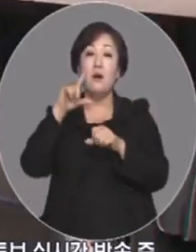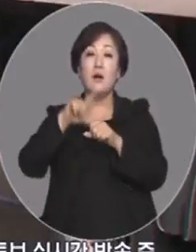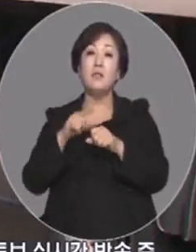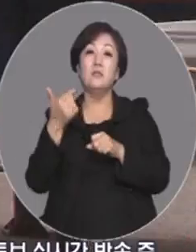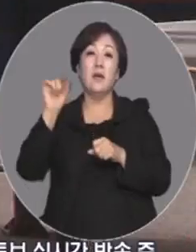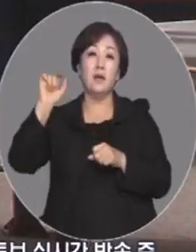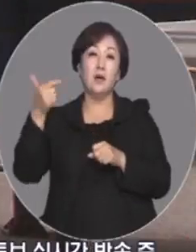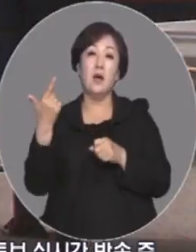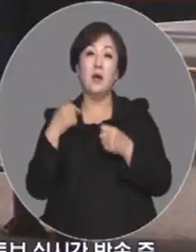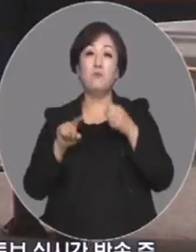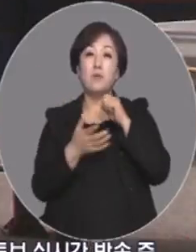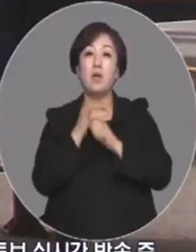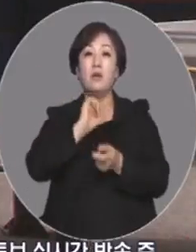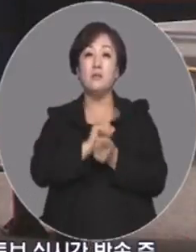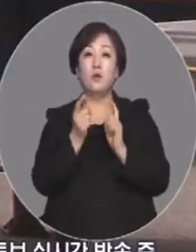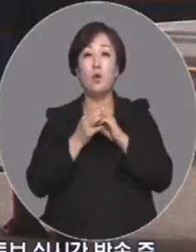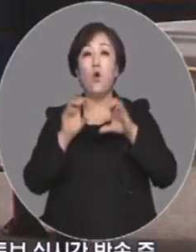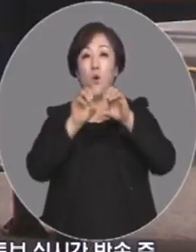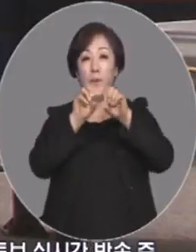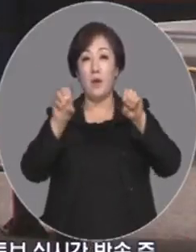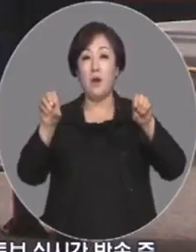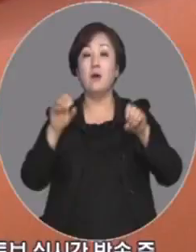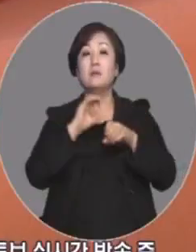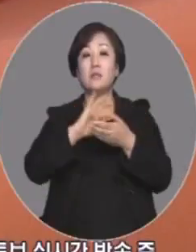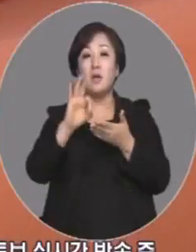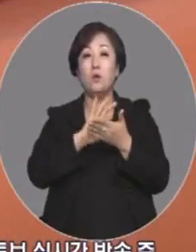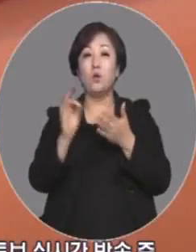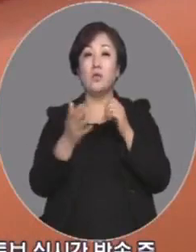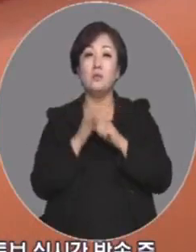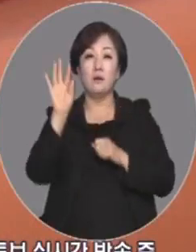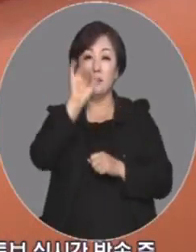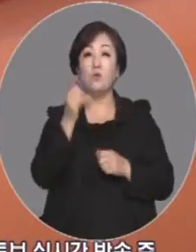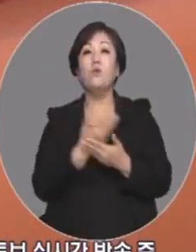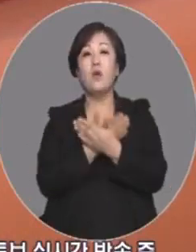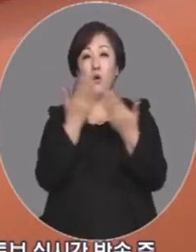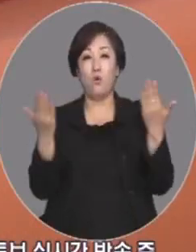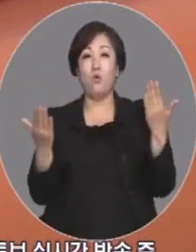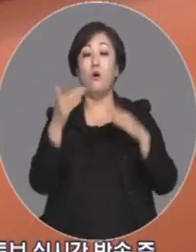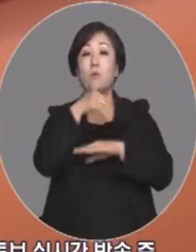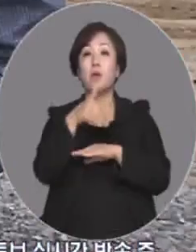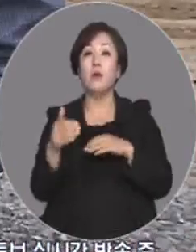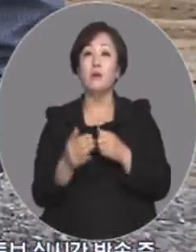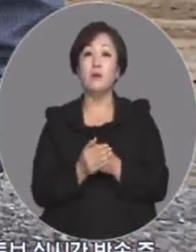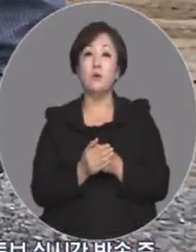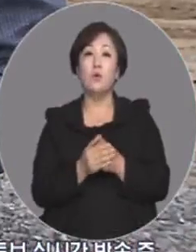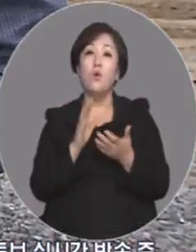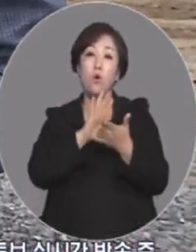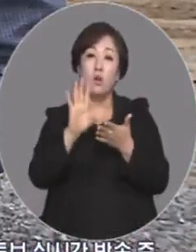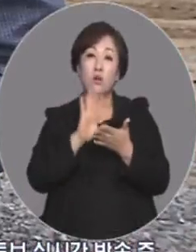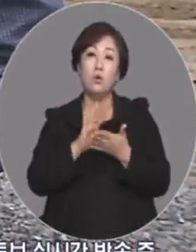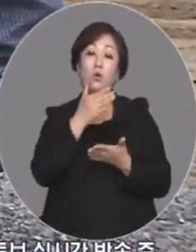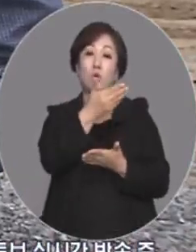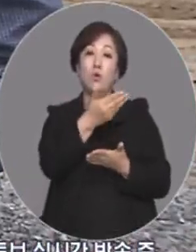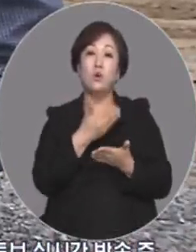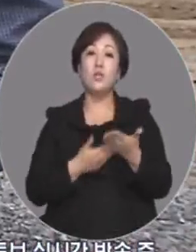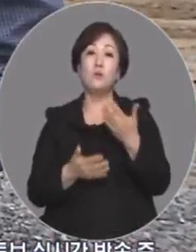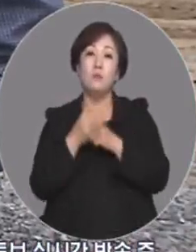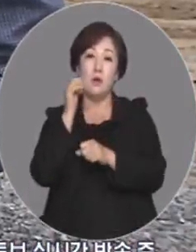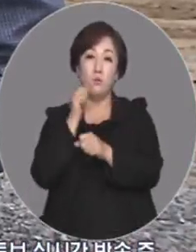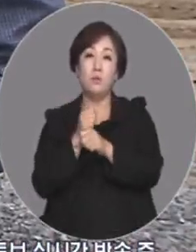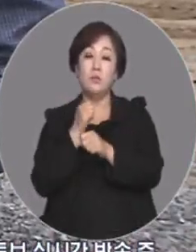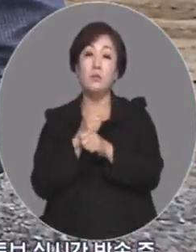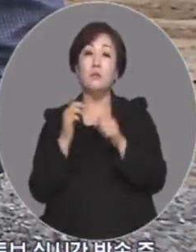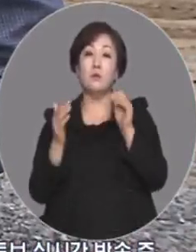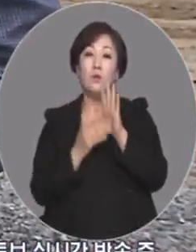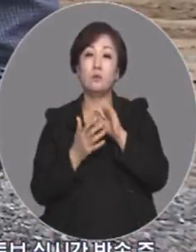액화수소는 배관과 튜브 트레일러를 통해 전국에 공급됩니다. 원료의 도입에서부터 수소 생산,